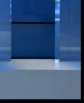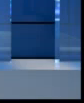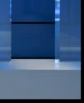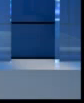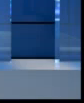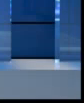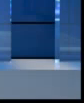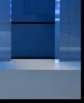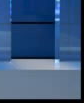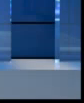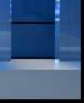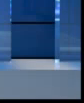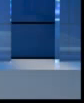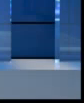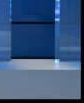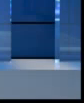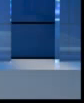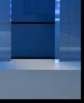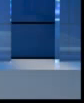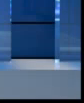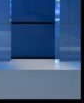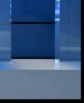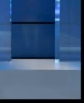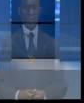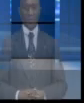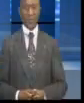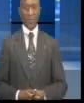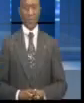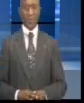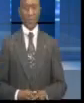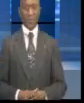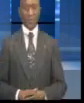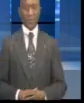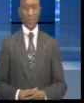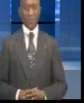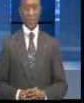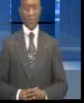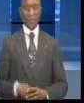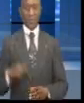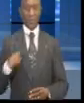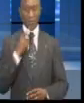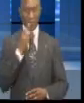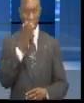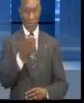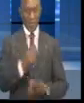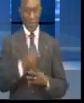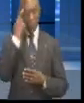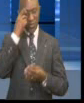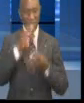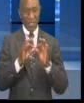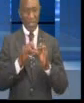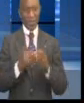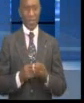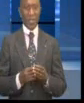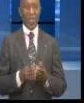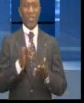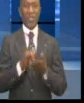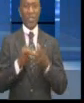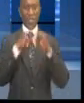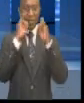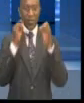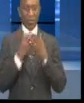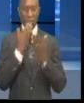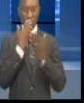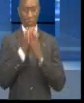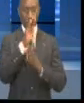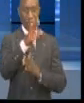depuis le mois d'août dernier. Et mon confrère Dieudonné Outoka est déjà là pour interpréter ce journal en langage des signes. Encore une fois,